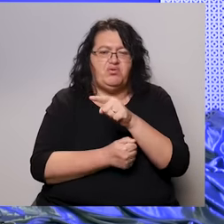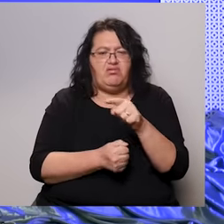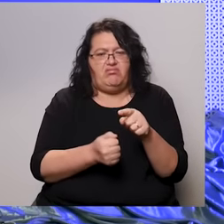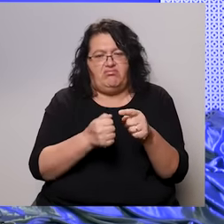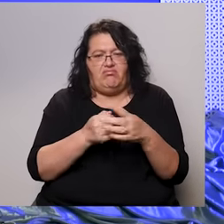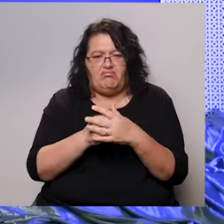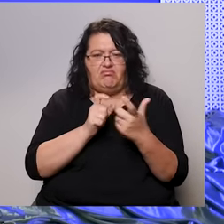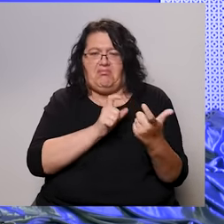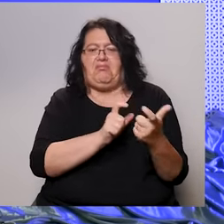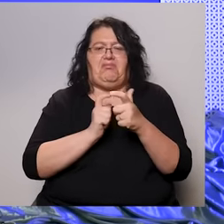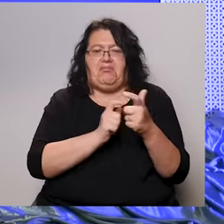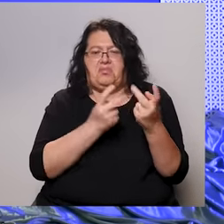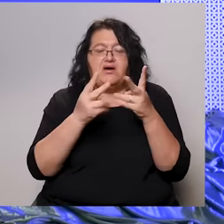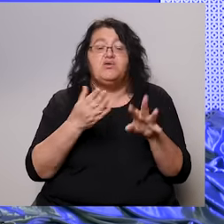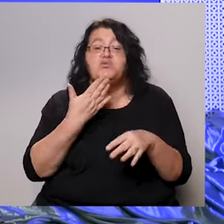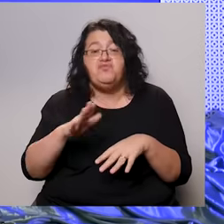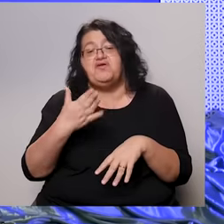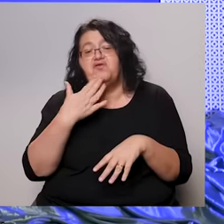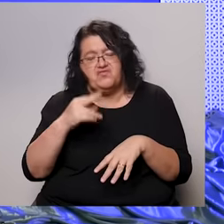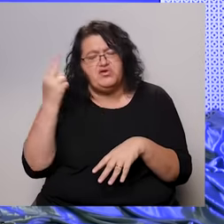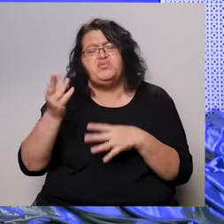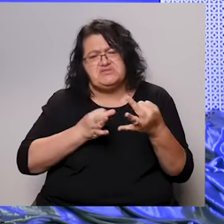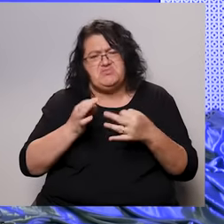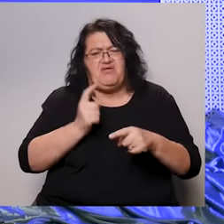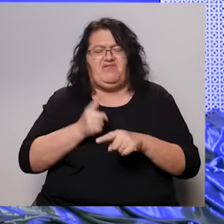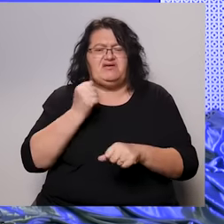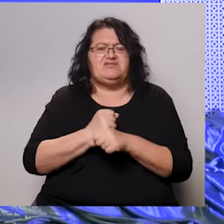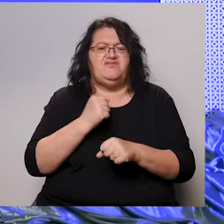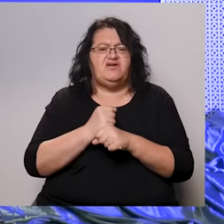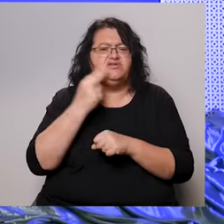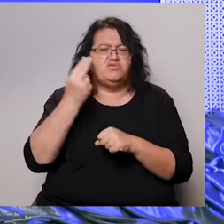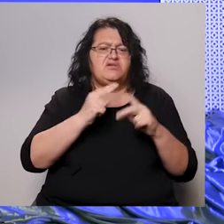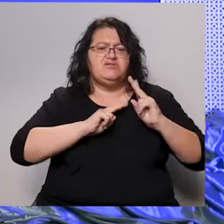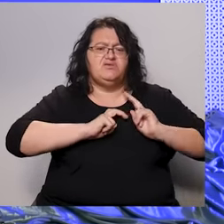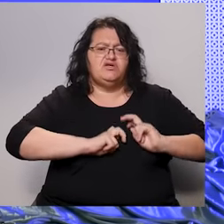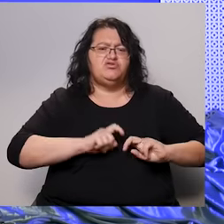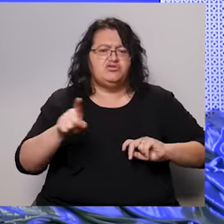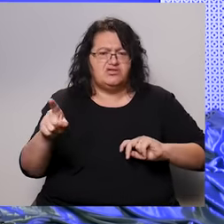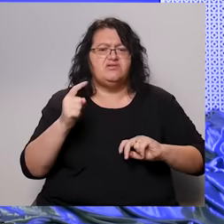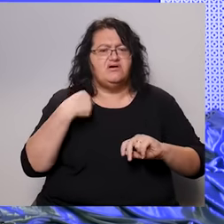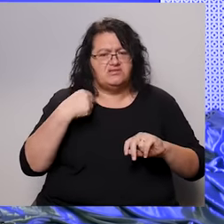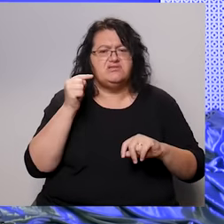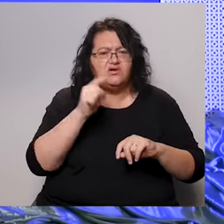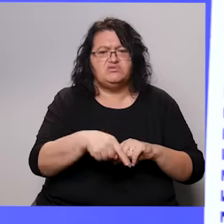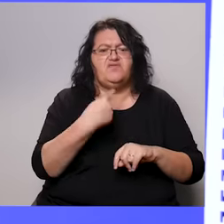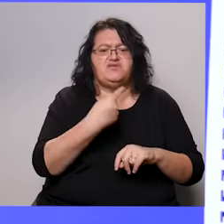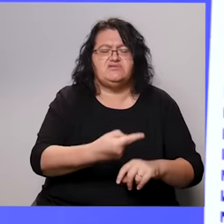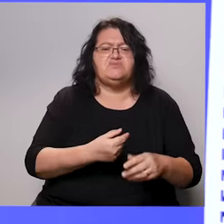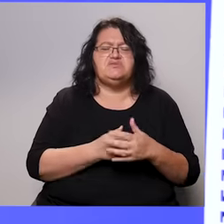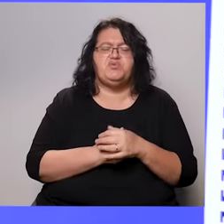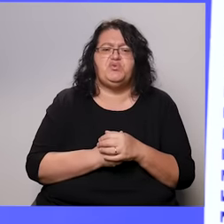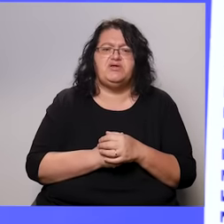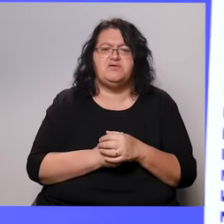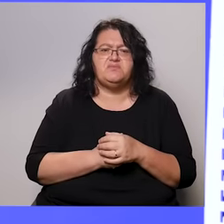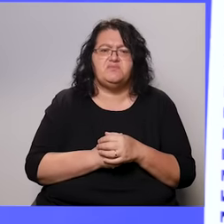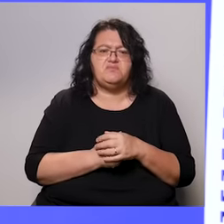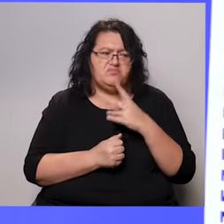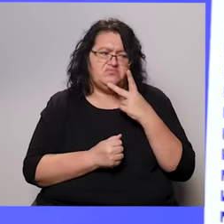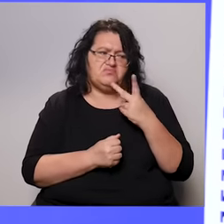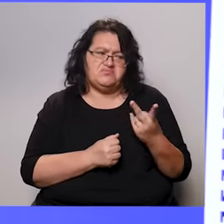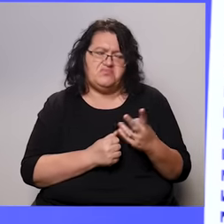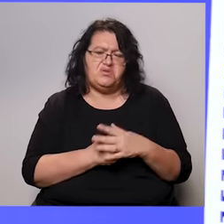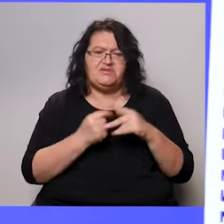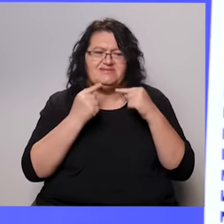asta. Nu vrei, când Dumnezeu te cercetează, zice, o să vii tu și o să-mi spui. Eu am uitat la ea